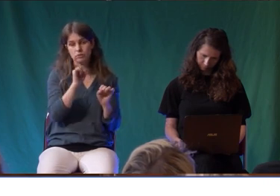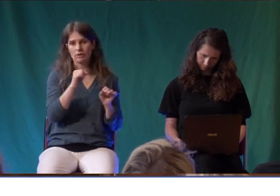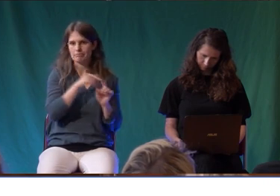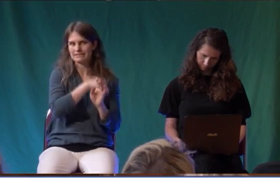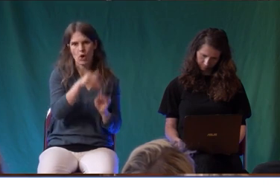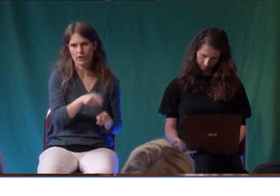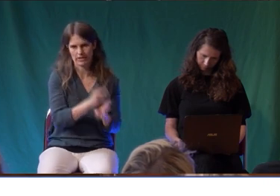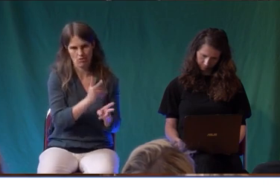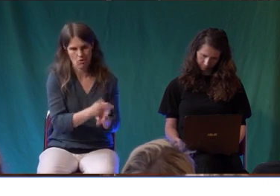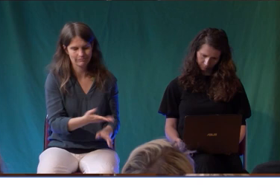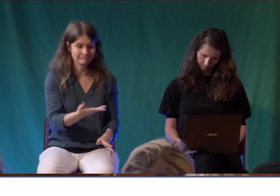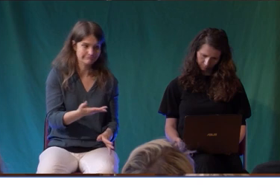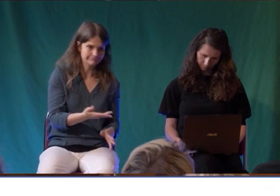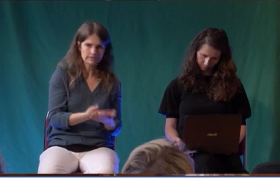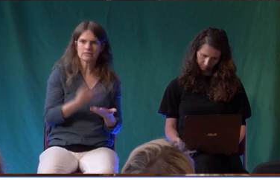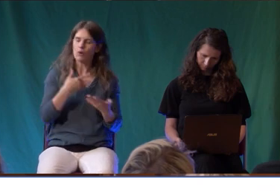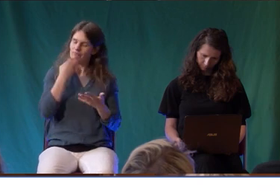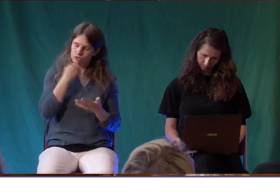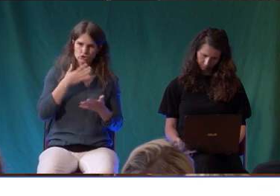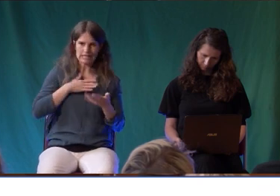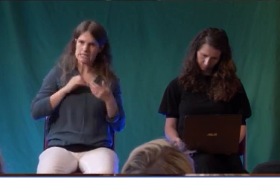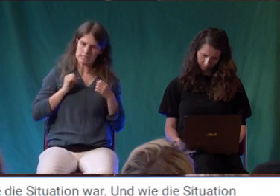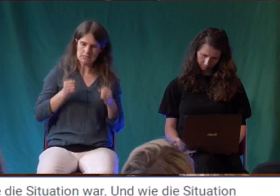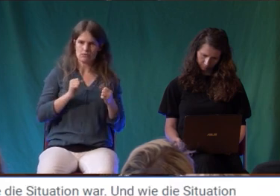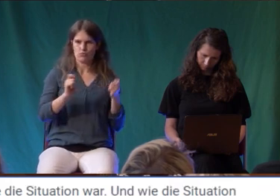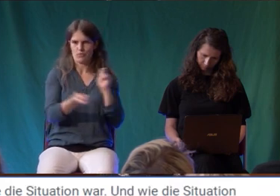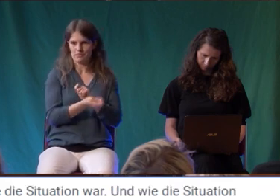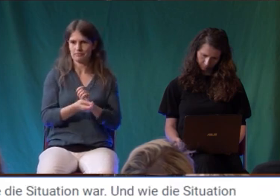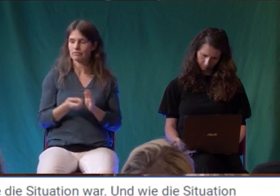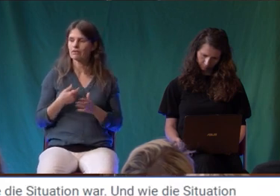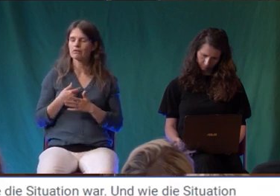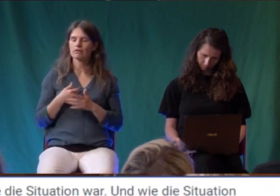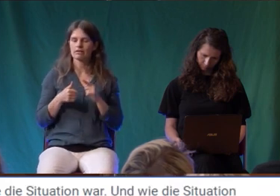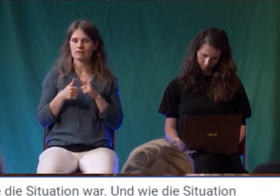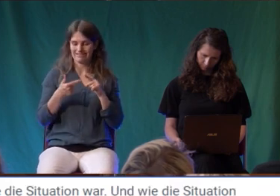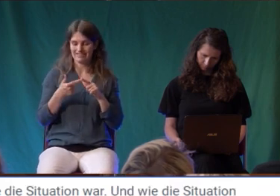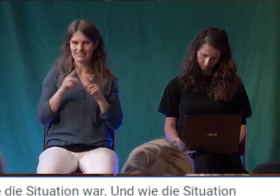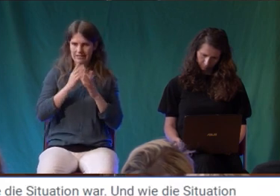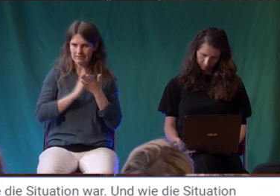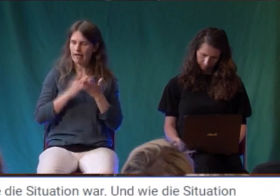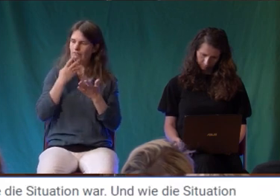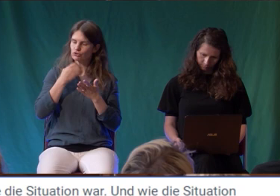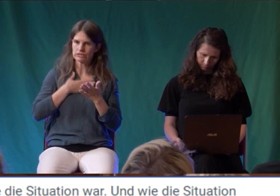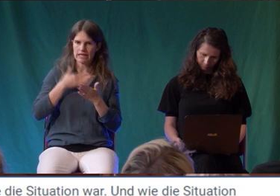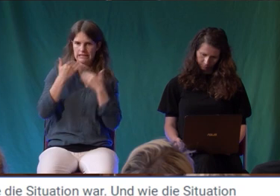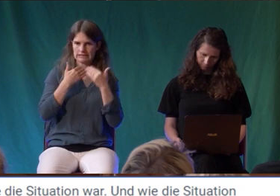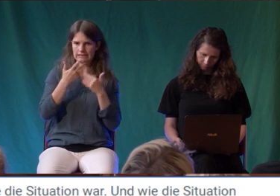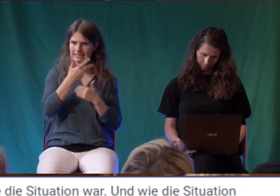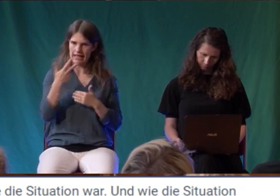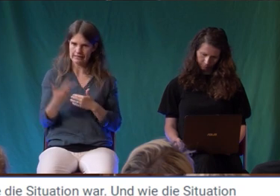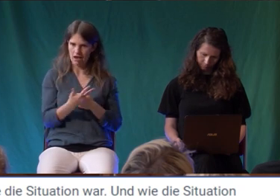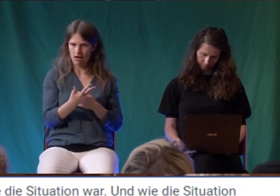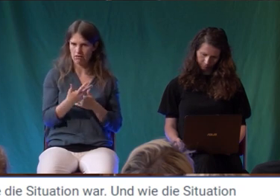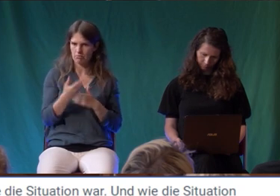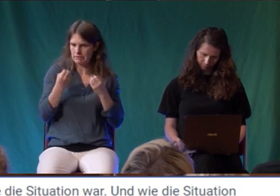werde die Projektaktivitäten vorstellen also vorstellen was wir tatsächlich gemacht haben in den drei Jahren und dann